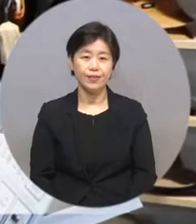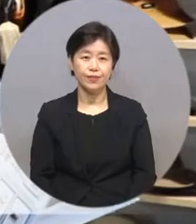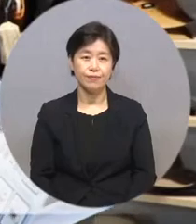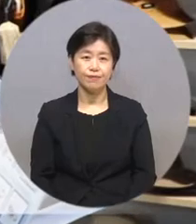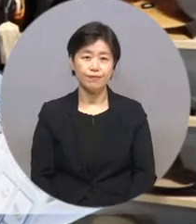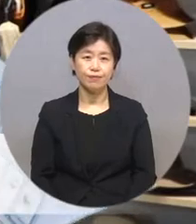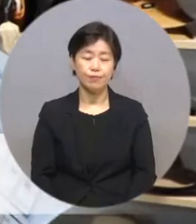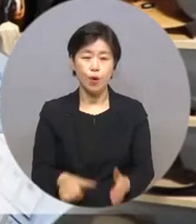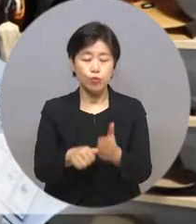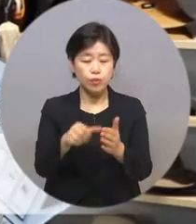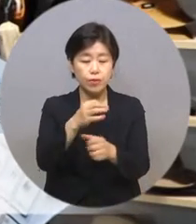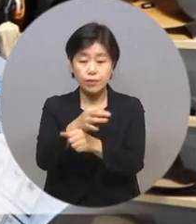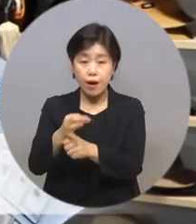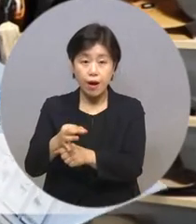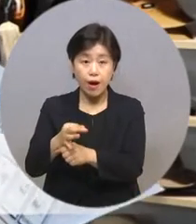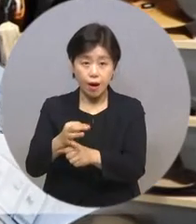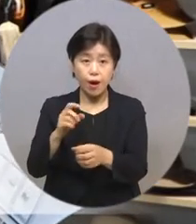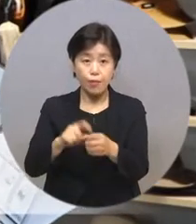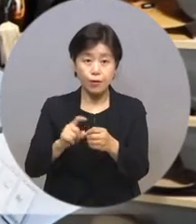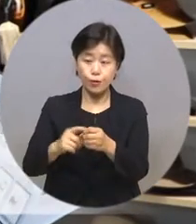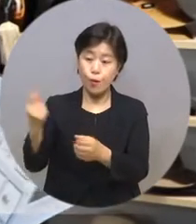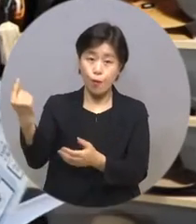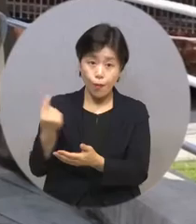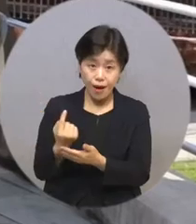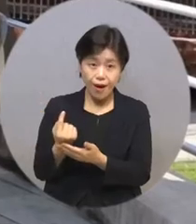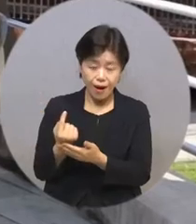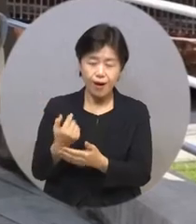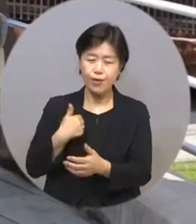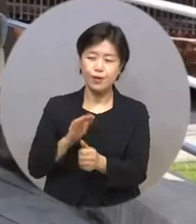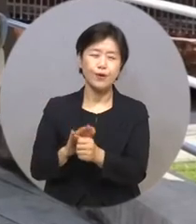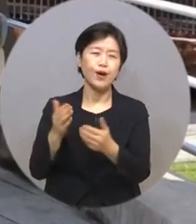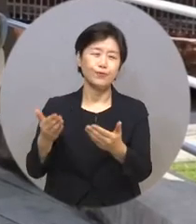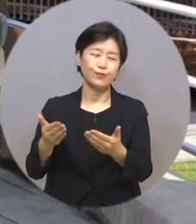있게끔 그렇게 지적할 수 있게끔 해주신 거예요. 감사하죠.